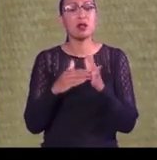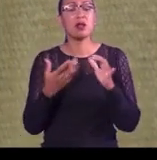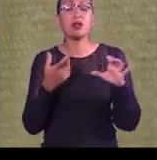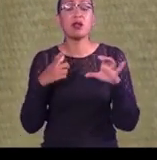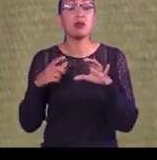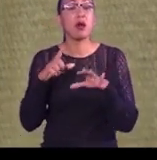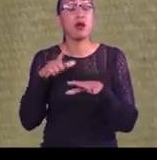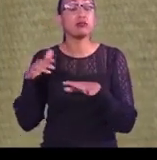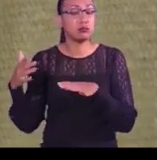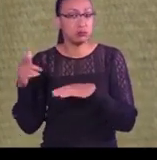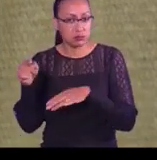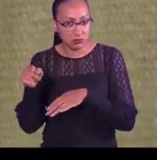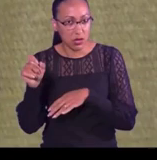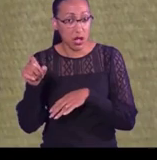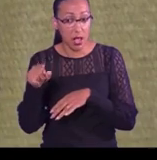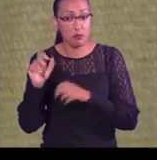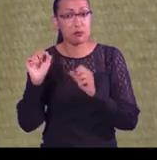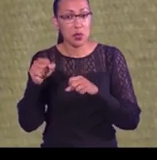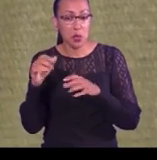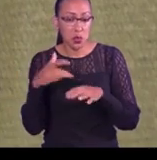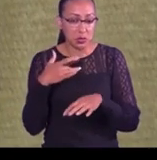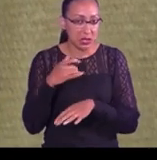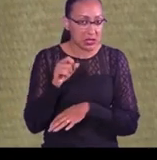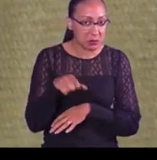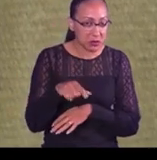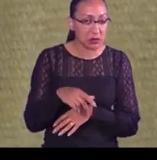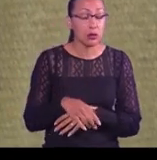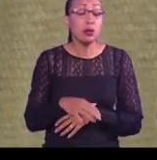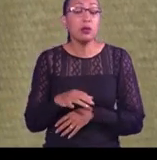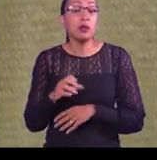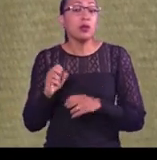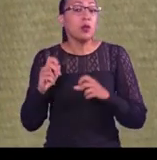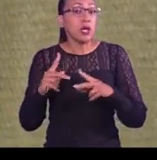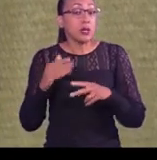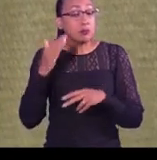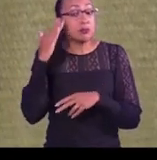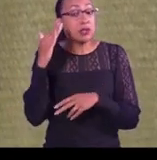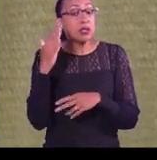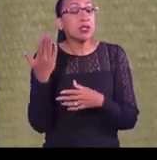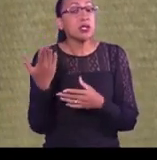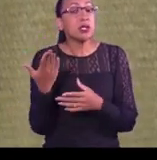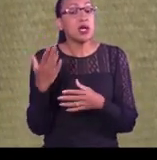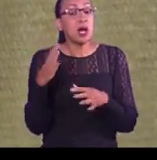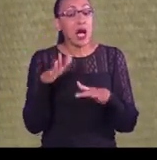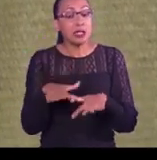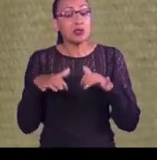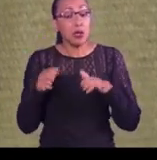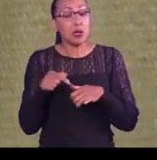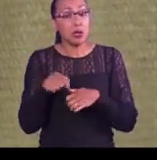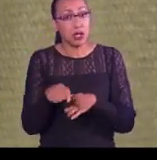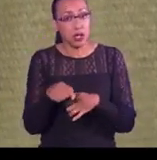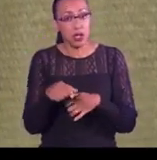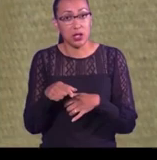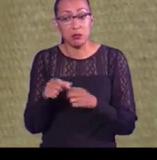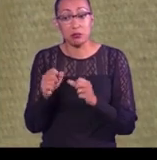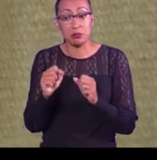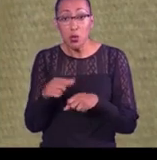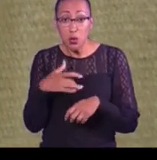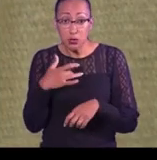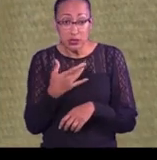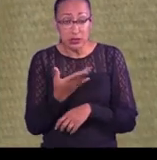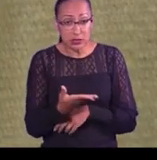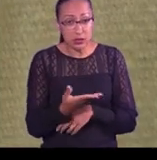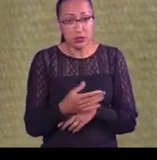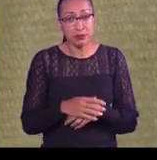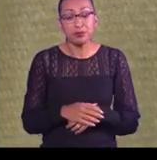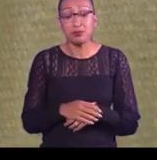7252-1 du CGT peut être utilisée, et si l'Assemblée nous demande de l'utiliser, on le fera, et je propose même qu'il